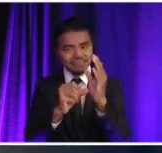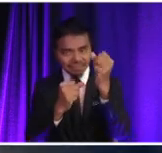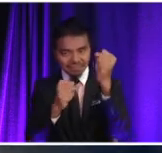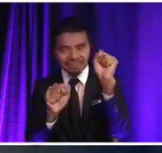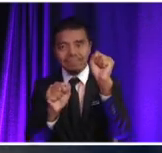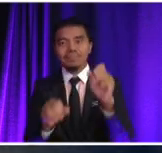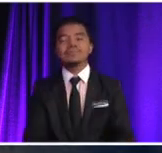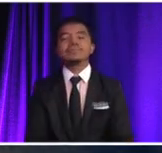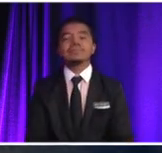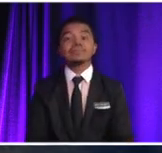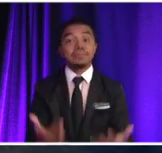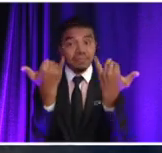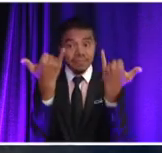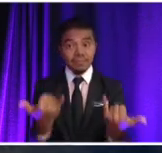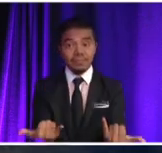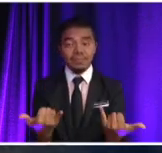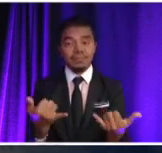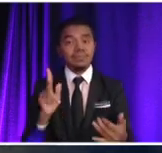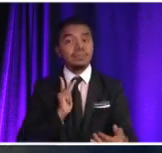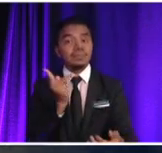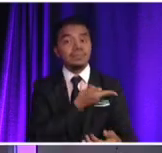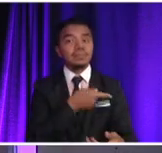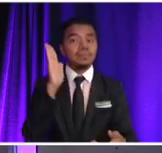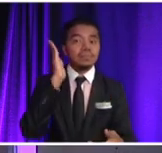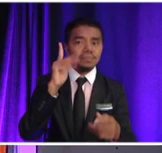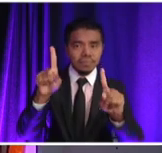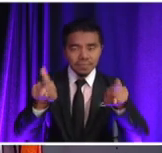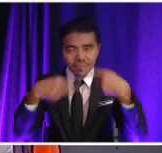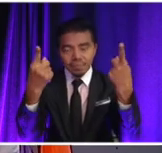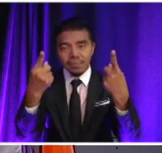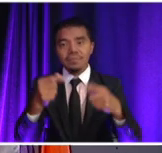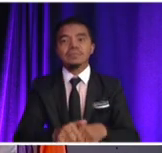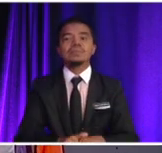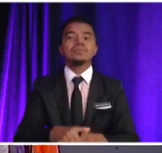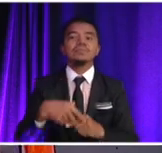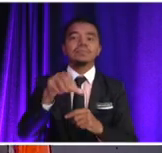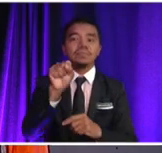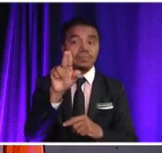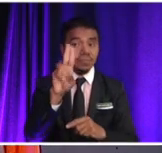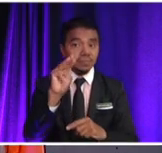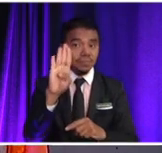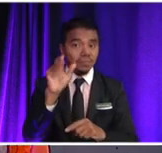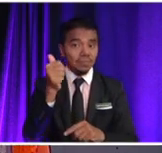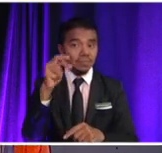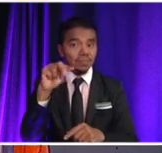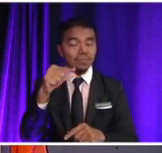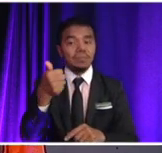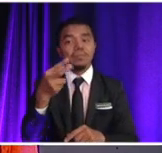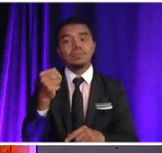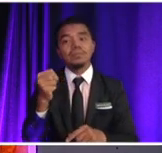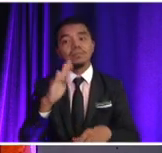Sekarang kita pergi kepada sumbangan Usahawan bagi ekonomi negara jadi apabila seorang